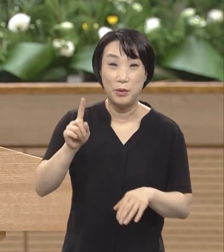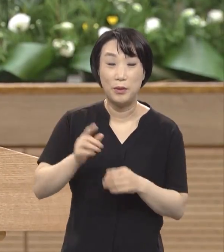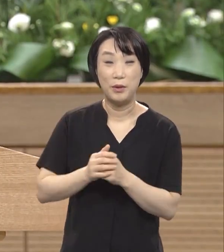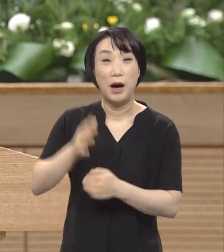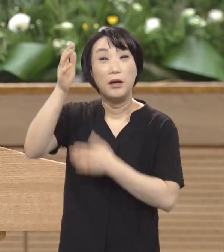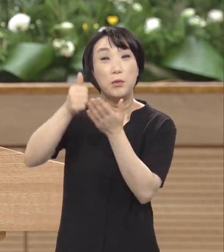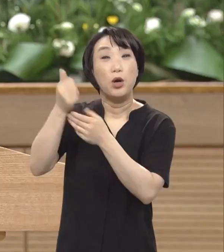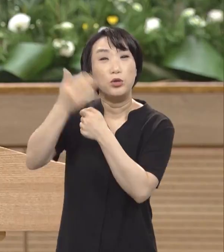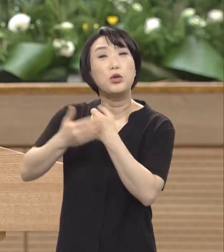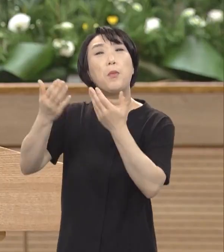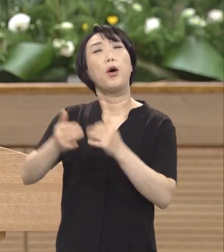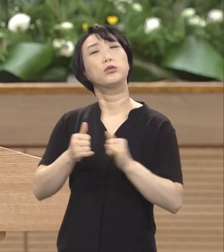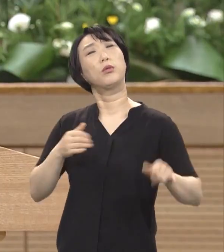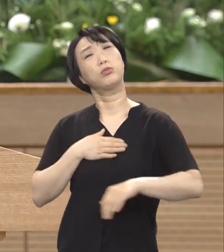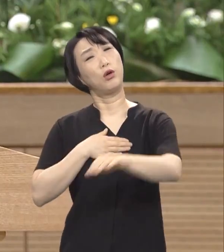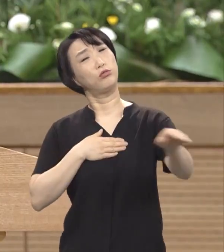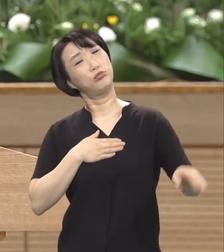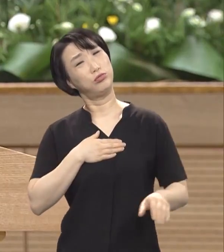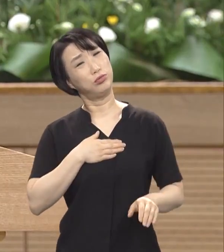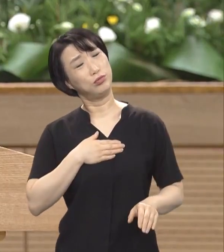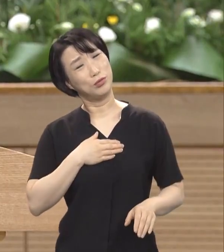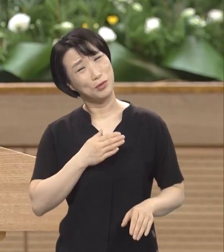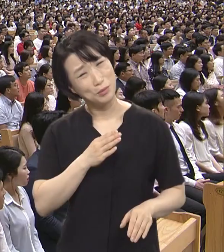그만한 은혜를 입은 사람들이기